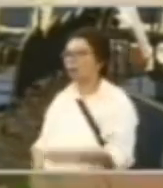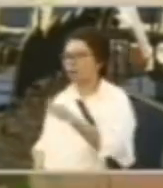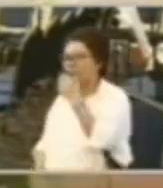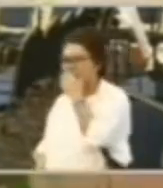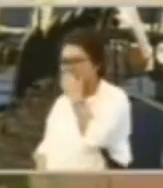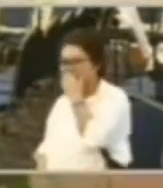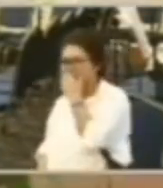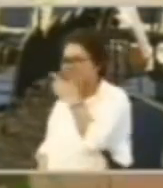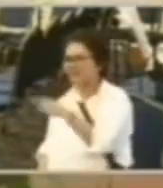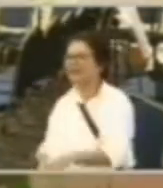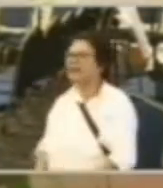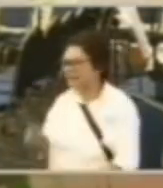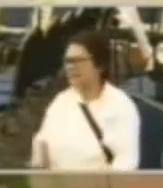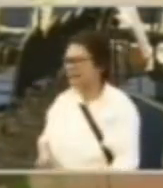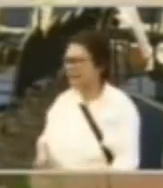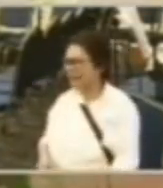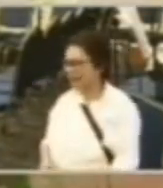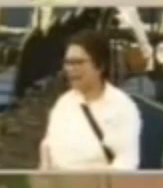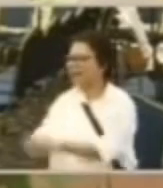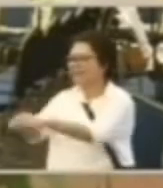pakai otak, kata saya itu.